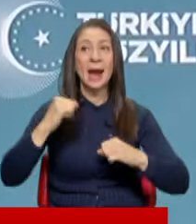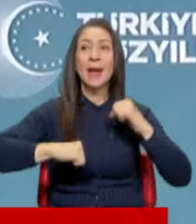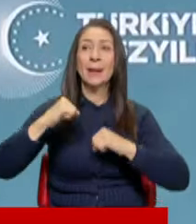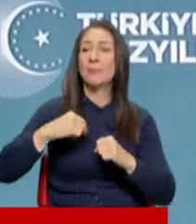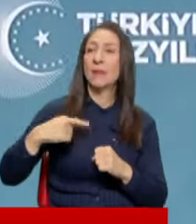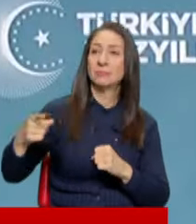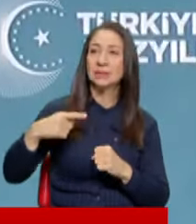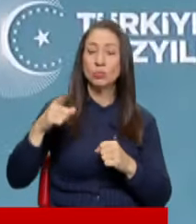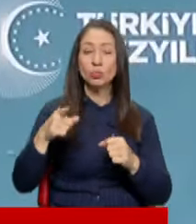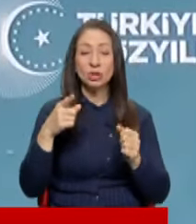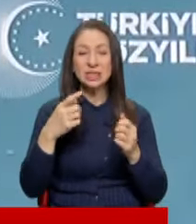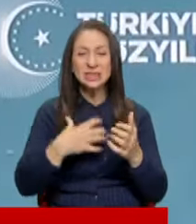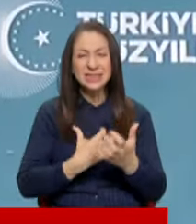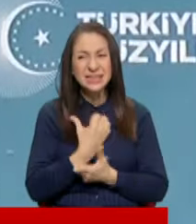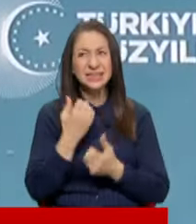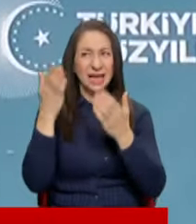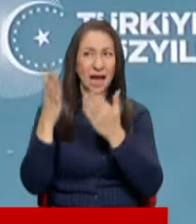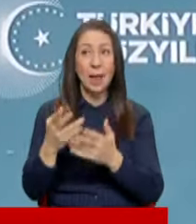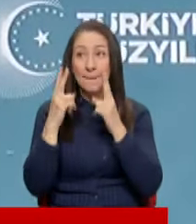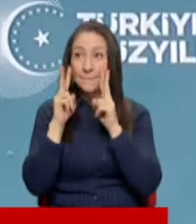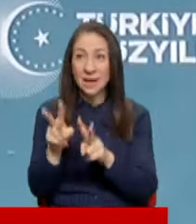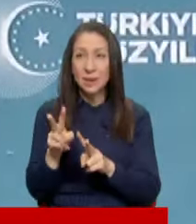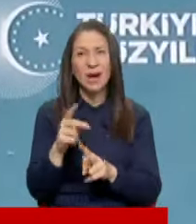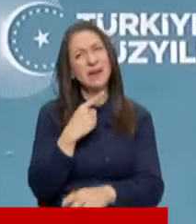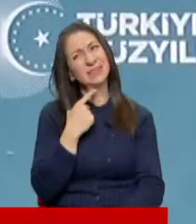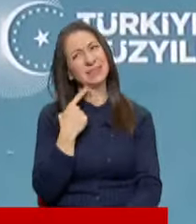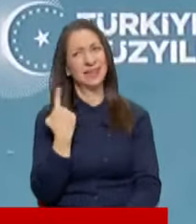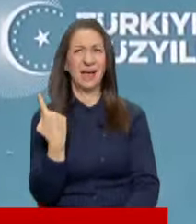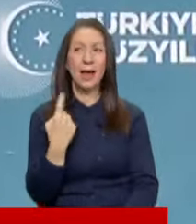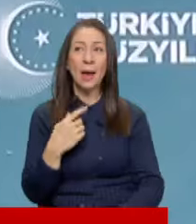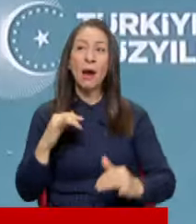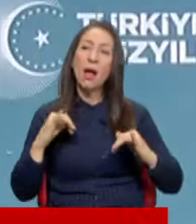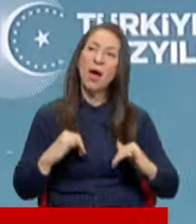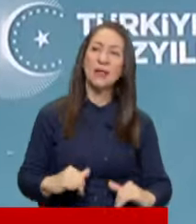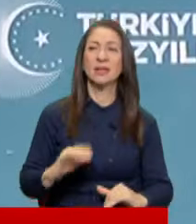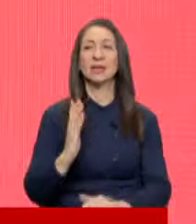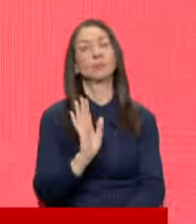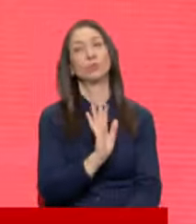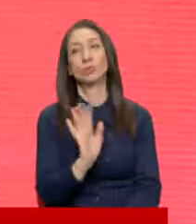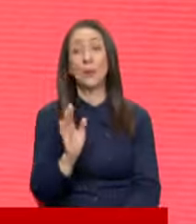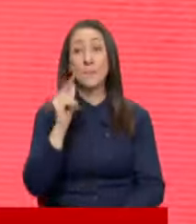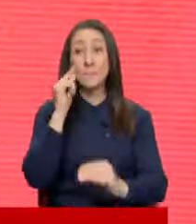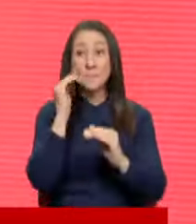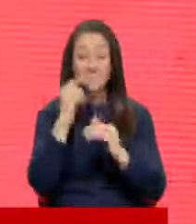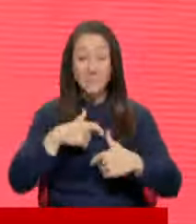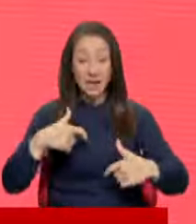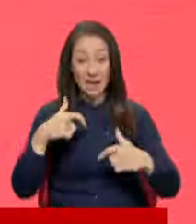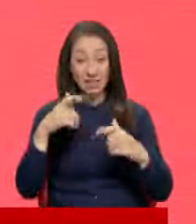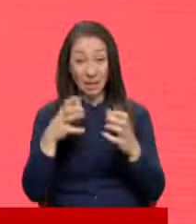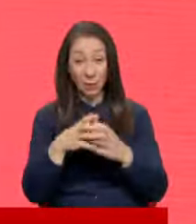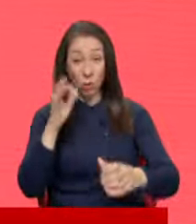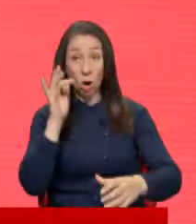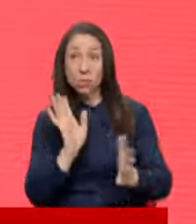rakiplerimizin bu işler acısı haline bakıp da asla rehavete kılmıyoruz milli takım gol atınca